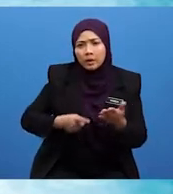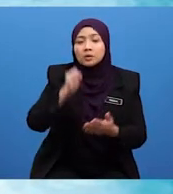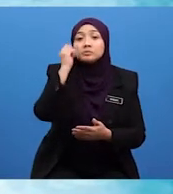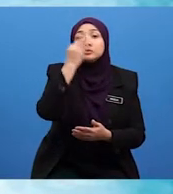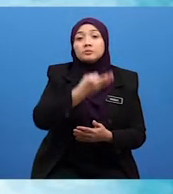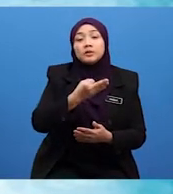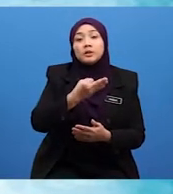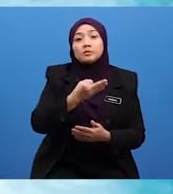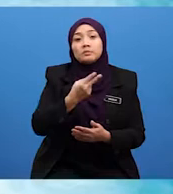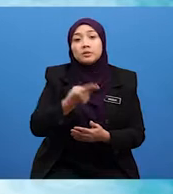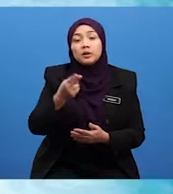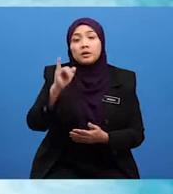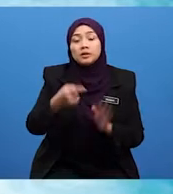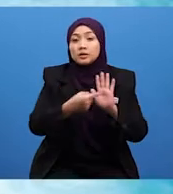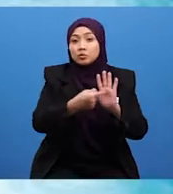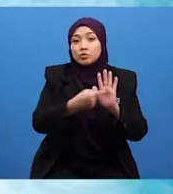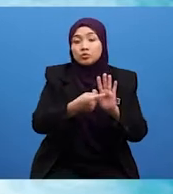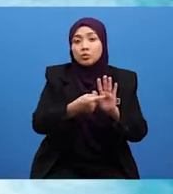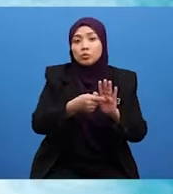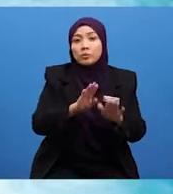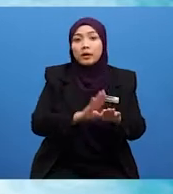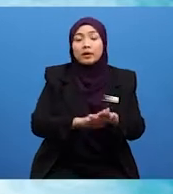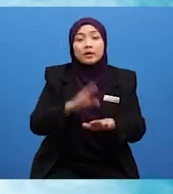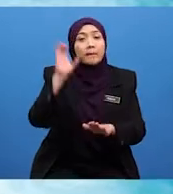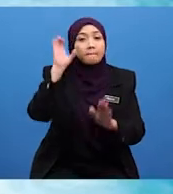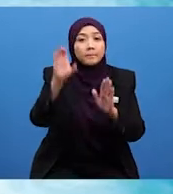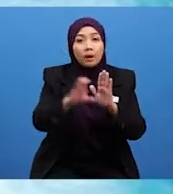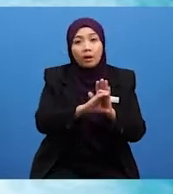Apakah sifat bahan yang ditunjukkan pada rajah?